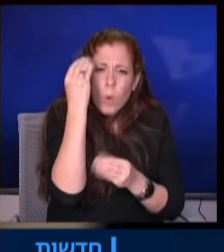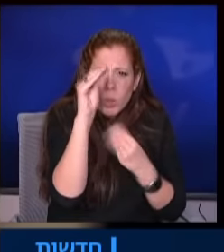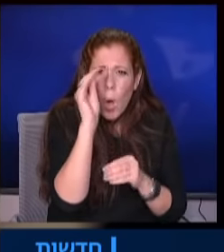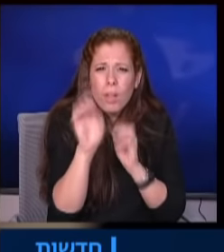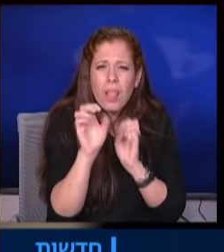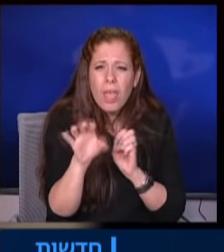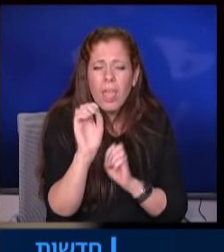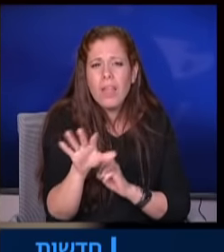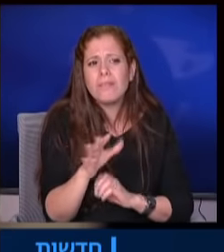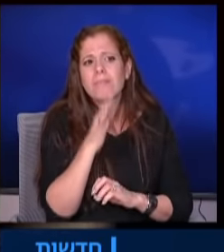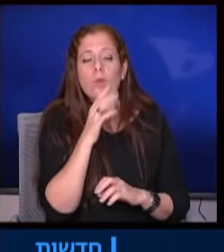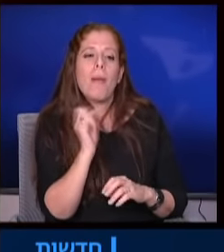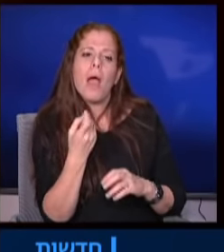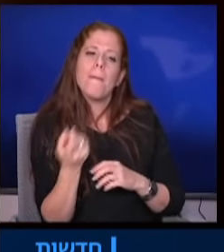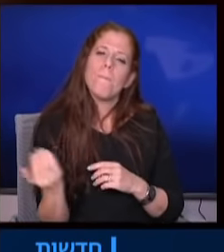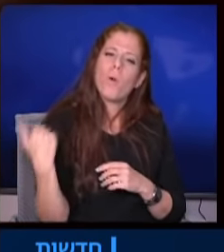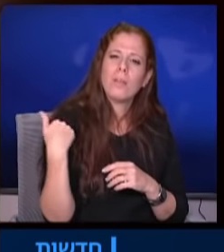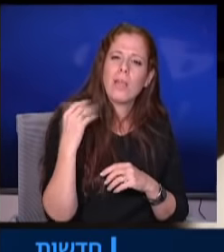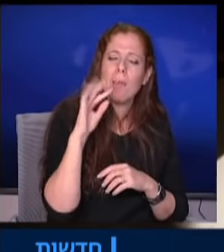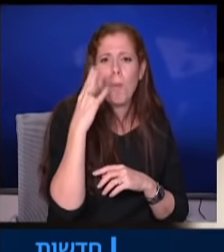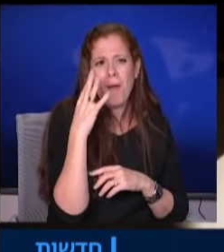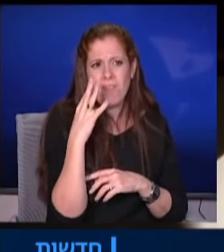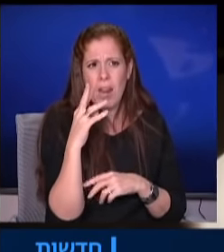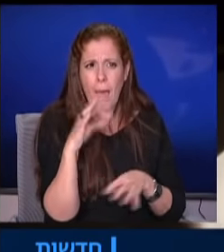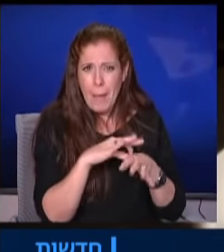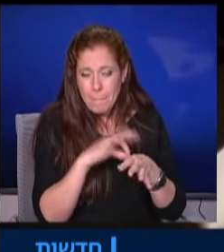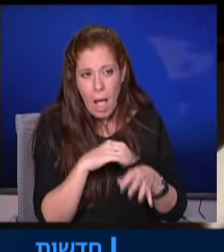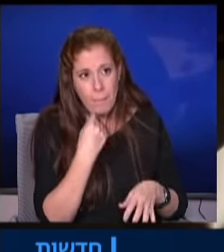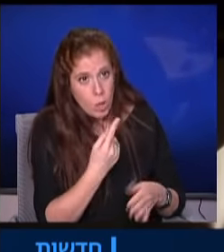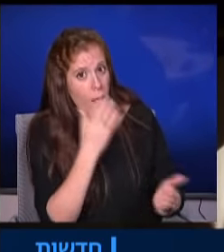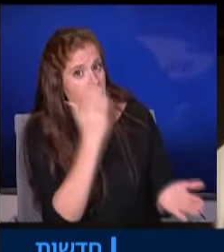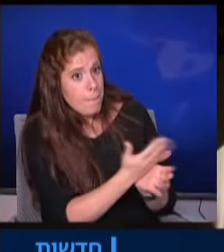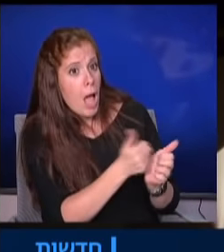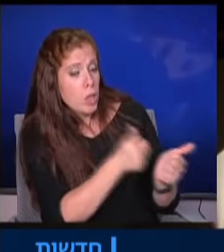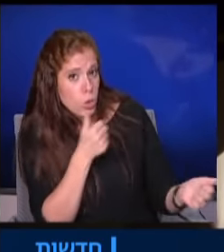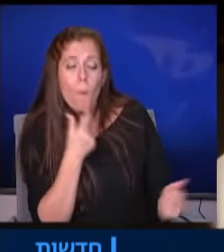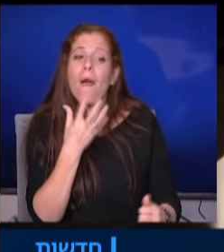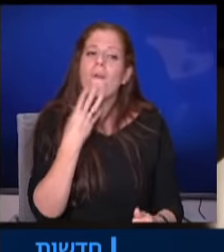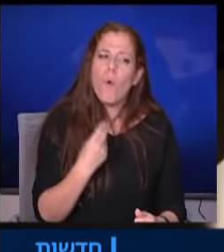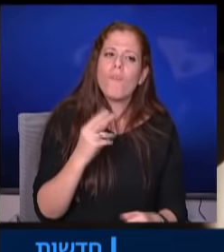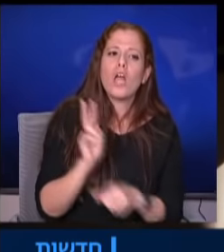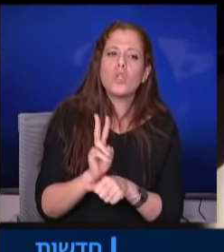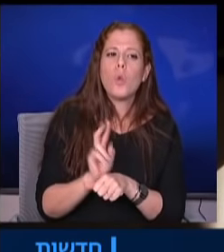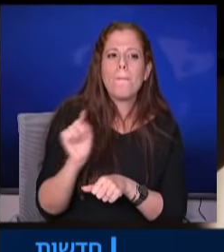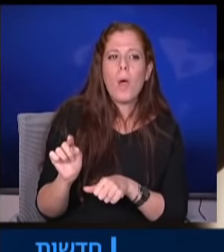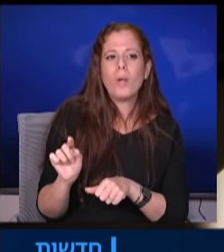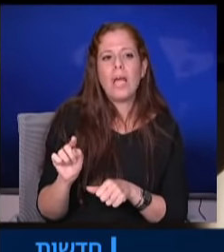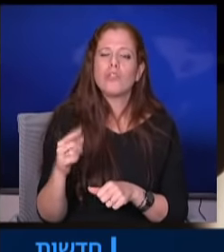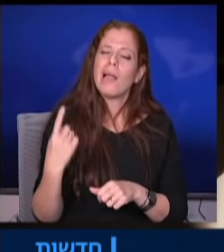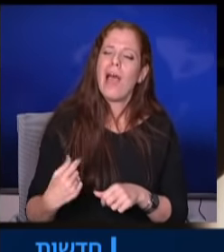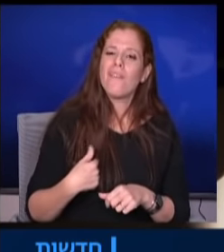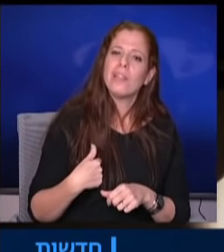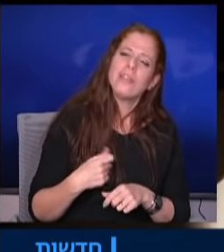הוא כתב לי, אולי תקפצי ברביעי למרפאה באיכילוב, ואמרתי לו שאני אקבע את התור, הוא אמר לי, יופי, ככה אני שומר אותה, חייבת לי כל הזמן, דווקא מתאים